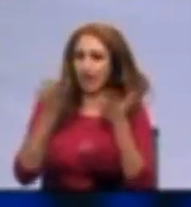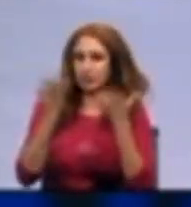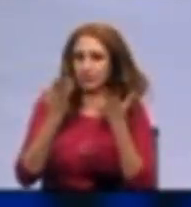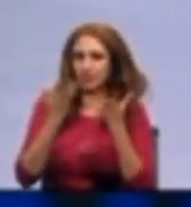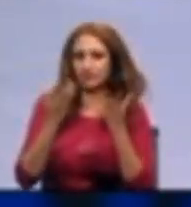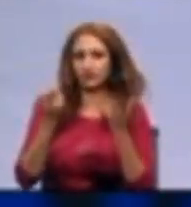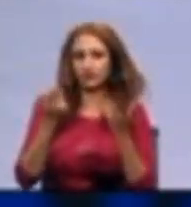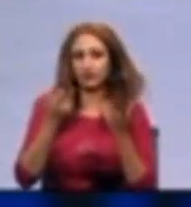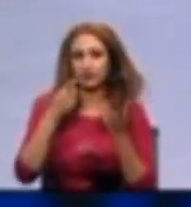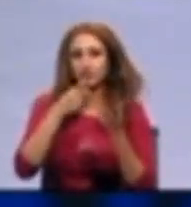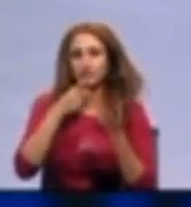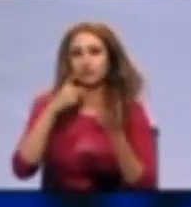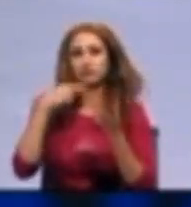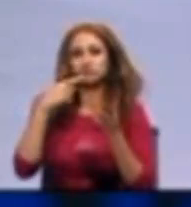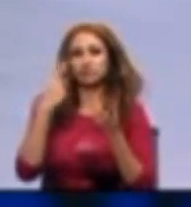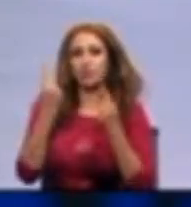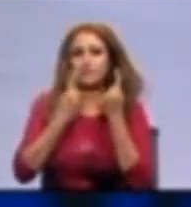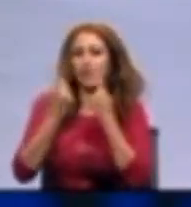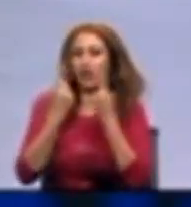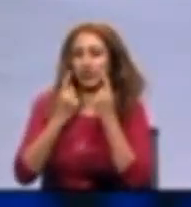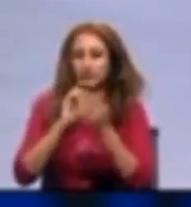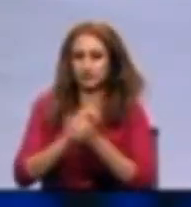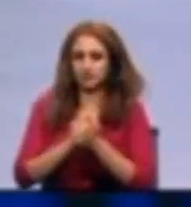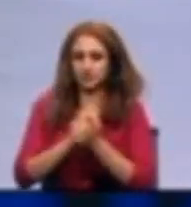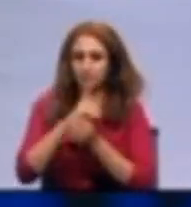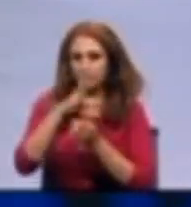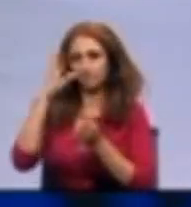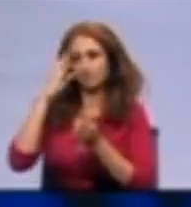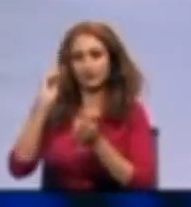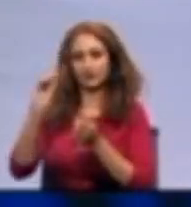ما بتعرف شو بعمل. أنا بتقبل إنه حدا يغلط معي بس ما حدا يغلط معي.